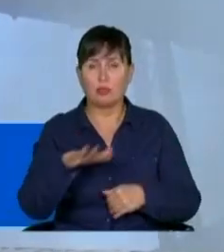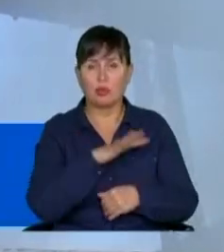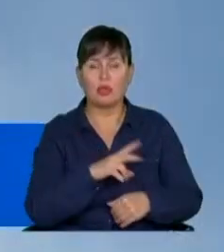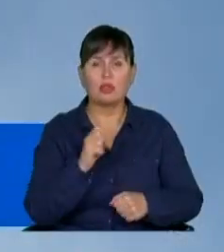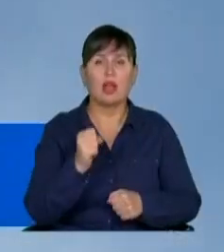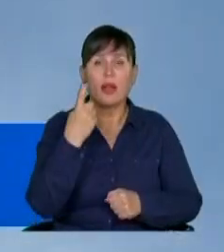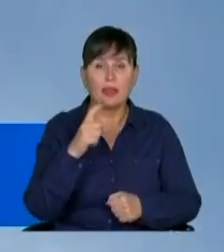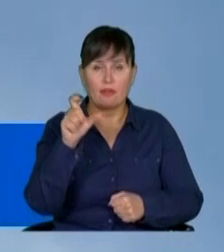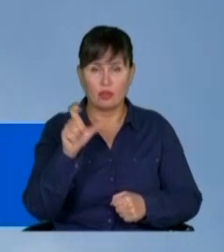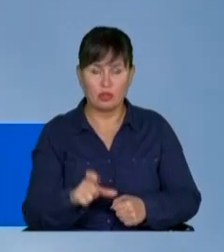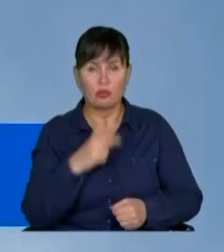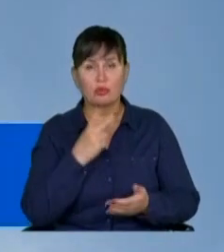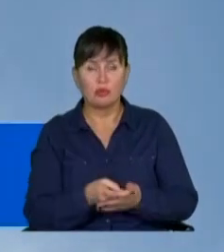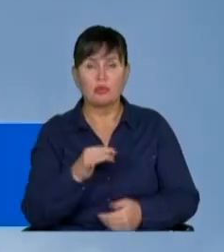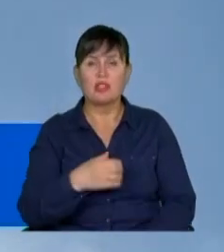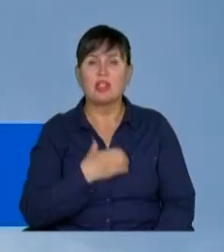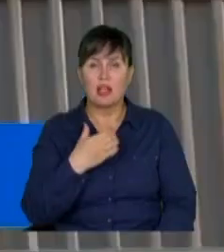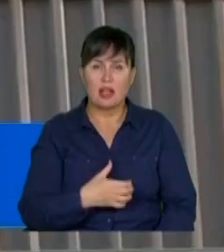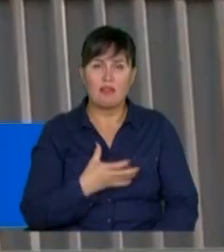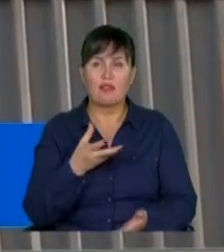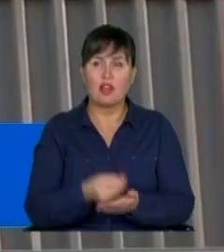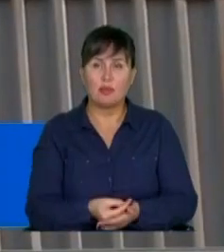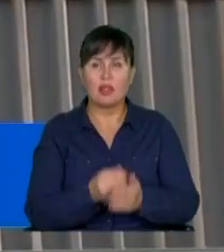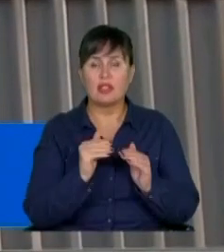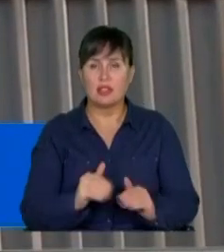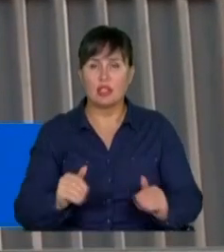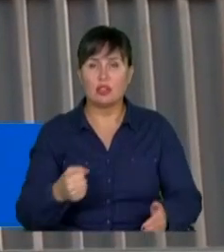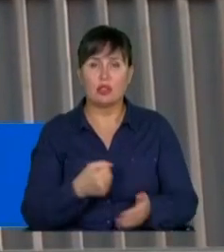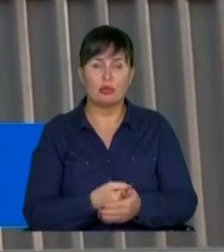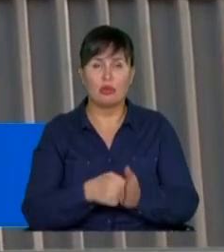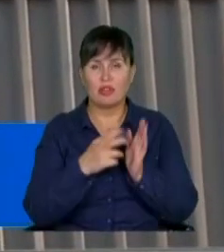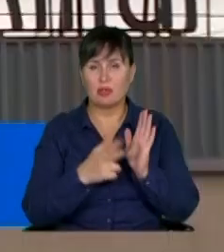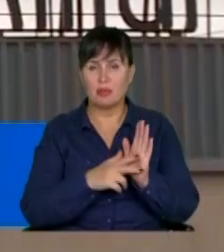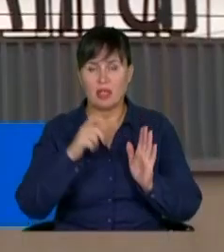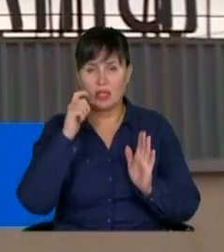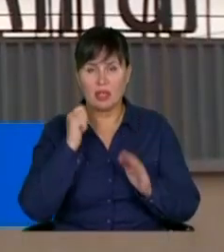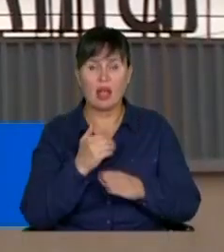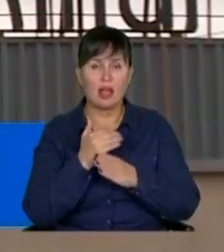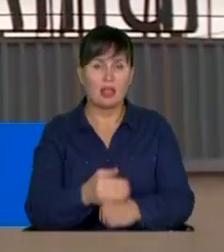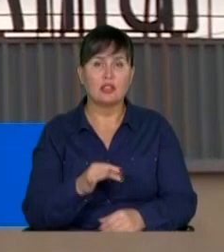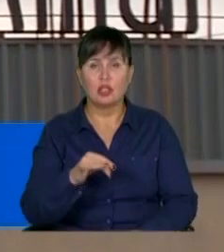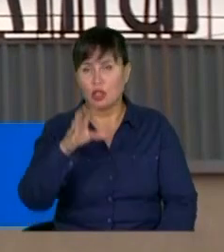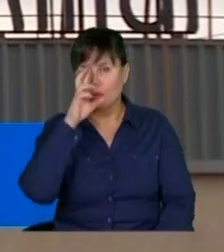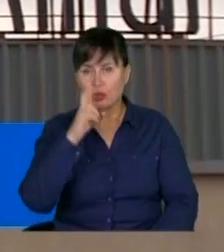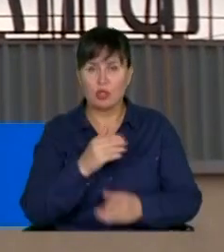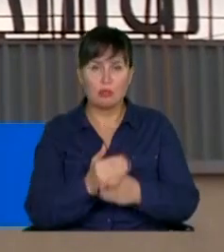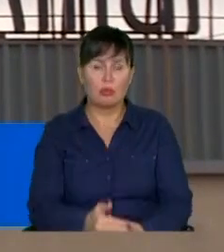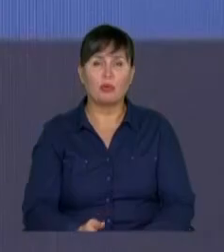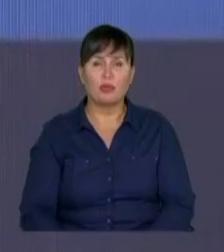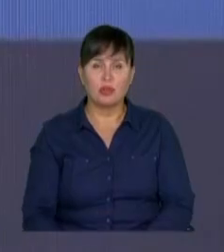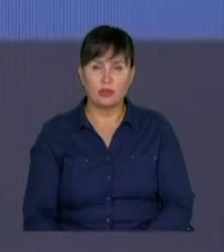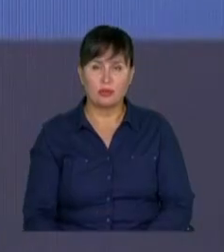семьи. Предусмотрены и страховые выплаты детям до совершеннолетия. Оказана и государственная помощь.